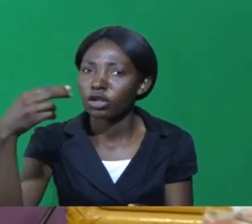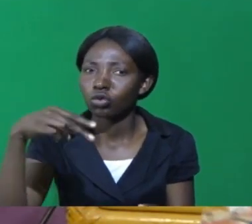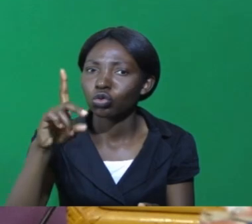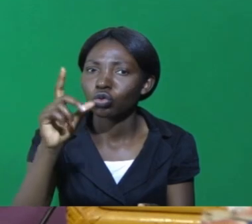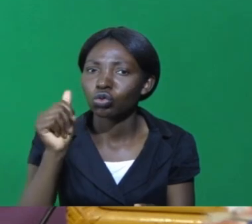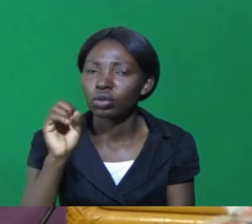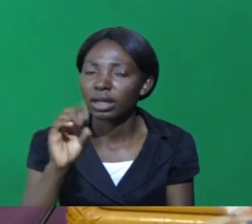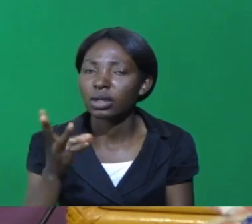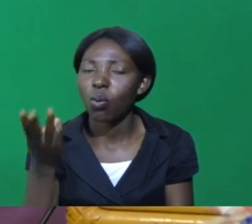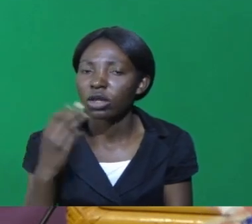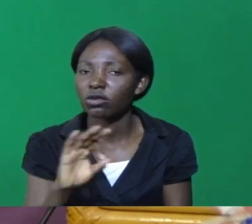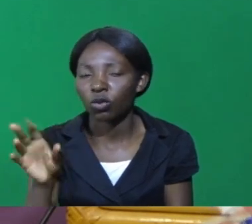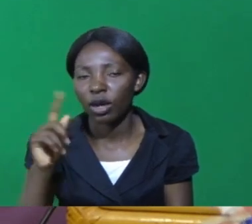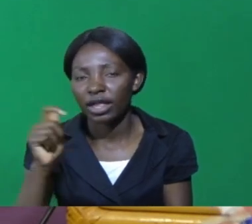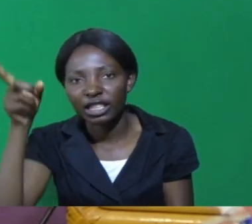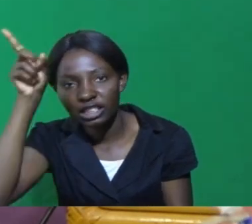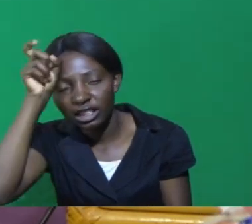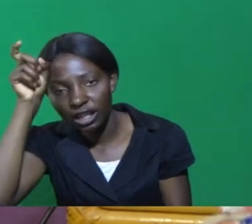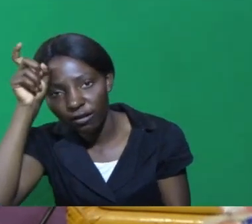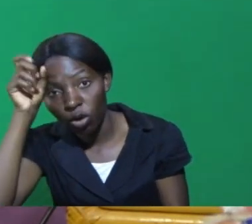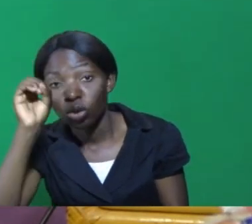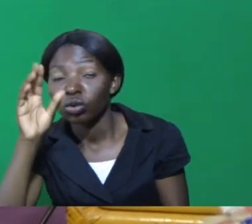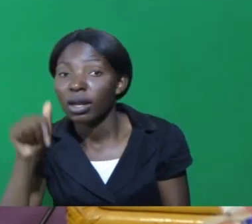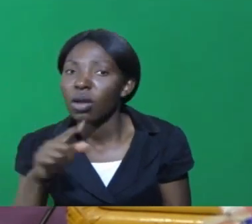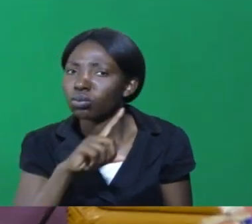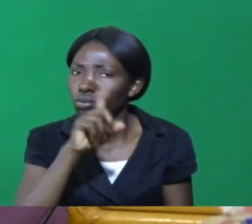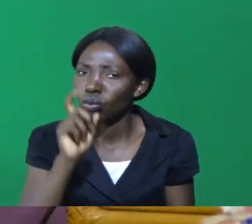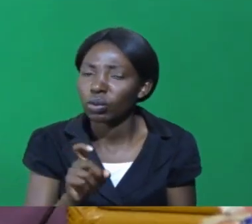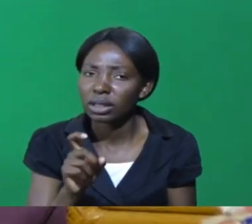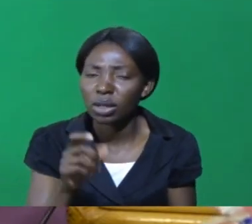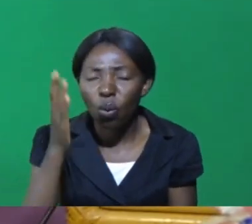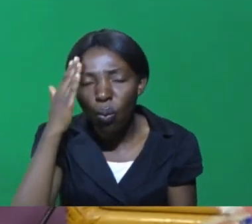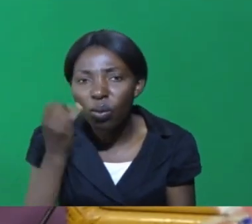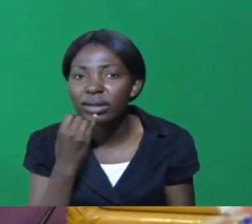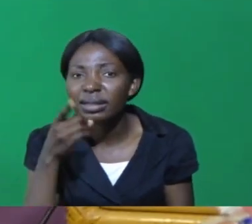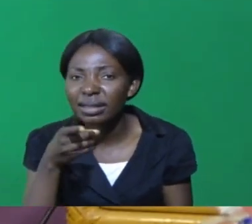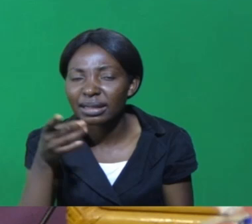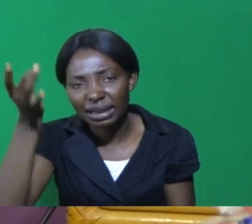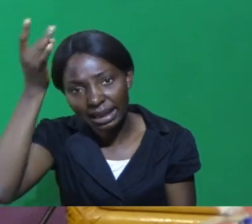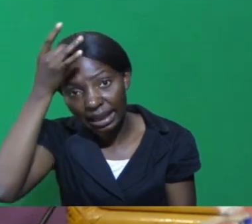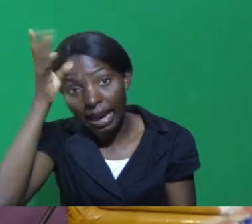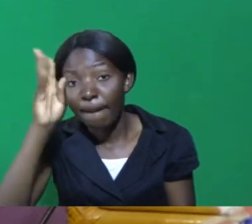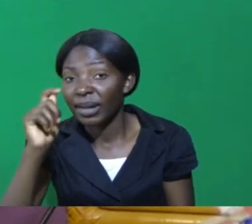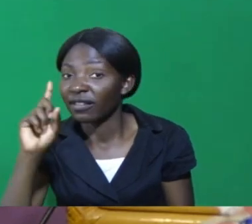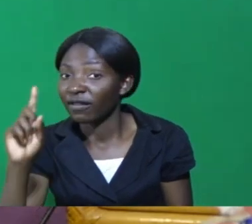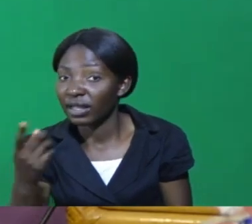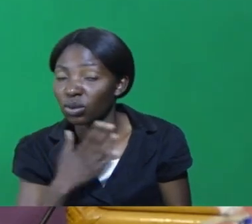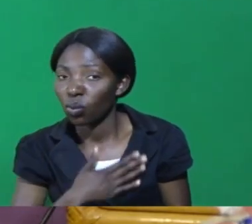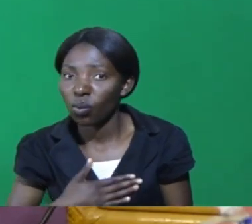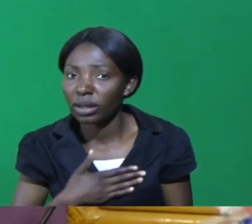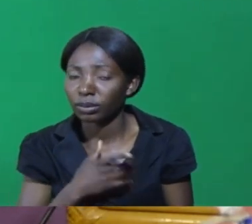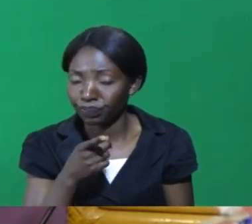Judas. Exactly. Saka mubvunzo wangu wandoda kumbobvunza, because vateereri ndo handibvunzo kuti mambo uyu anomhura ndiani. But imimi ndoda kumbotanga ndichikubvunzai